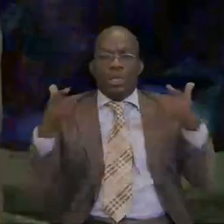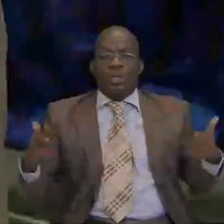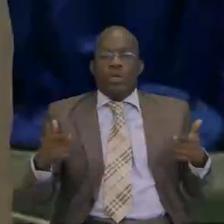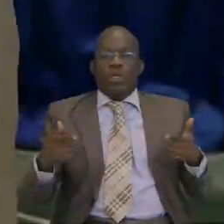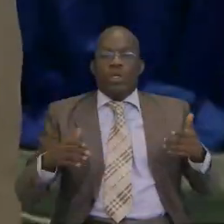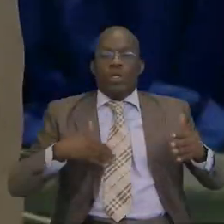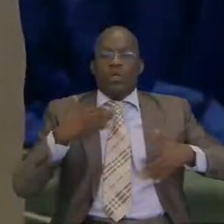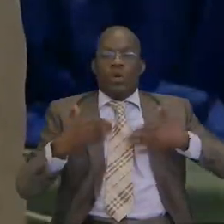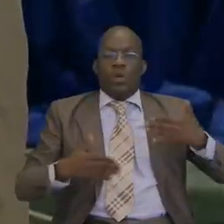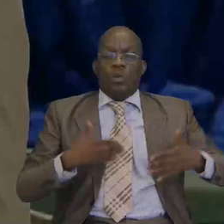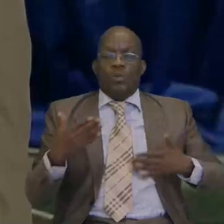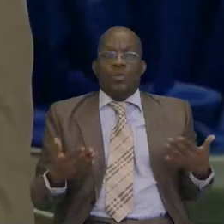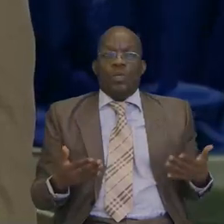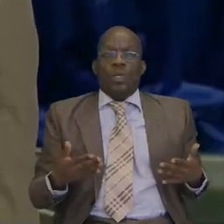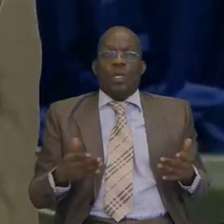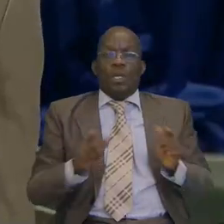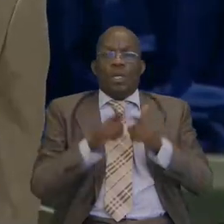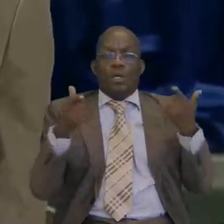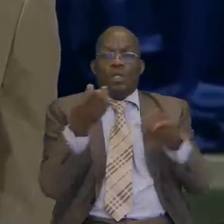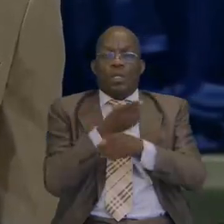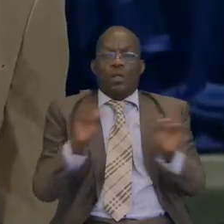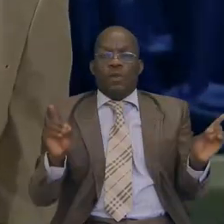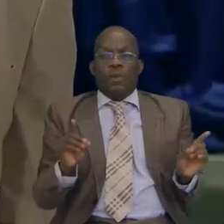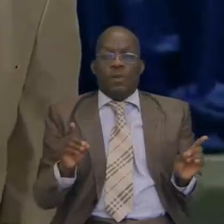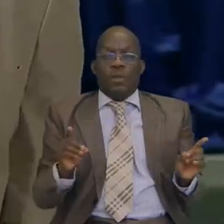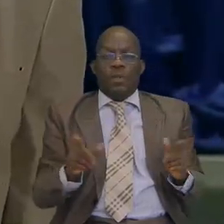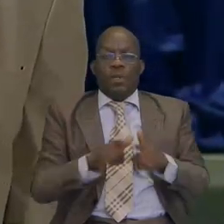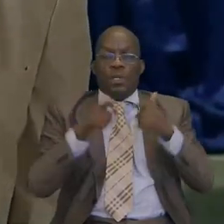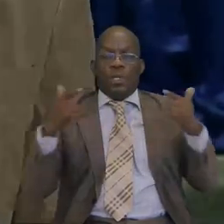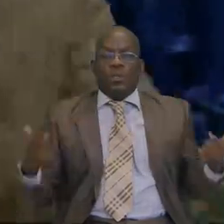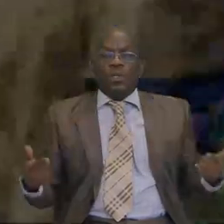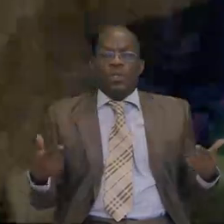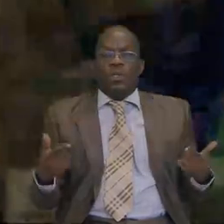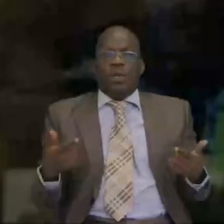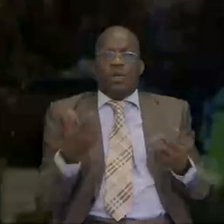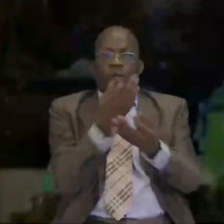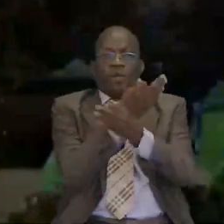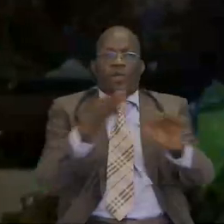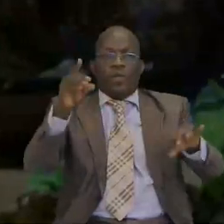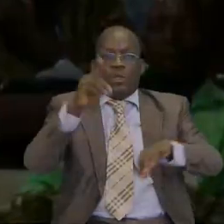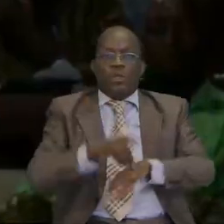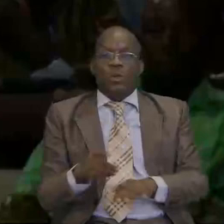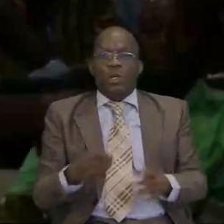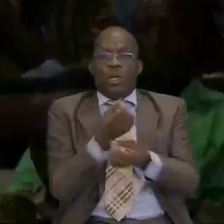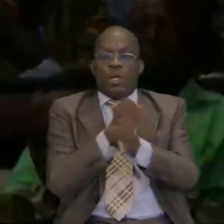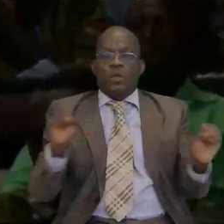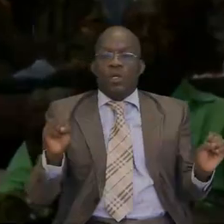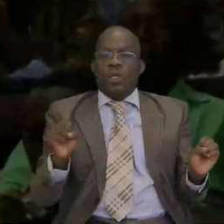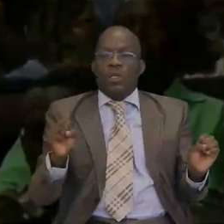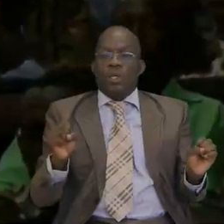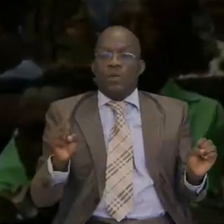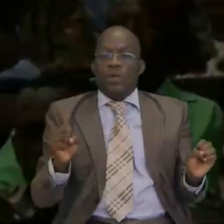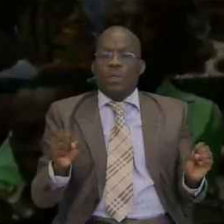Une grande joie. Une grande délivrance, une grande libération, de grands